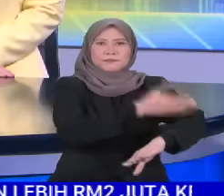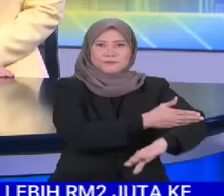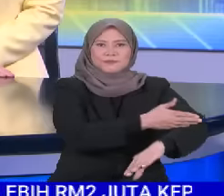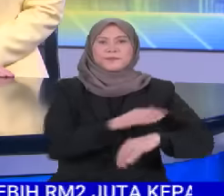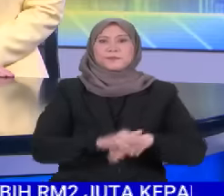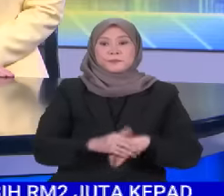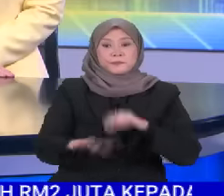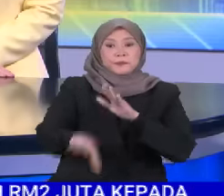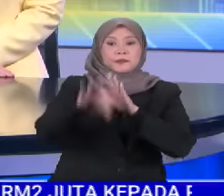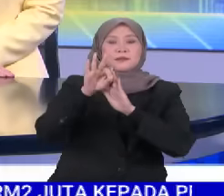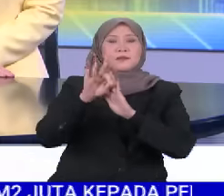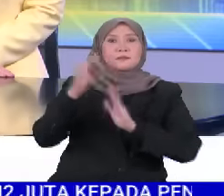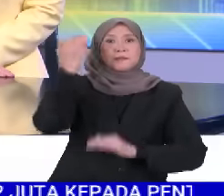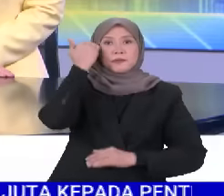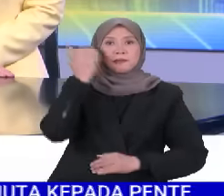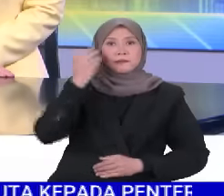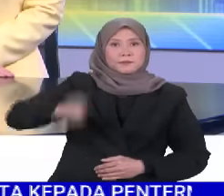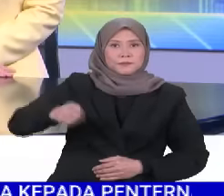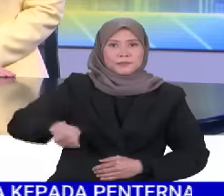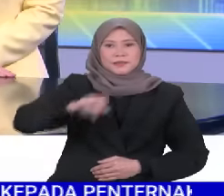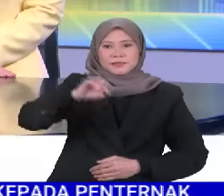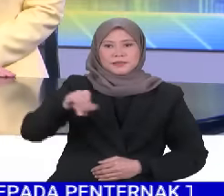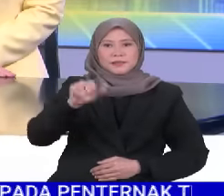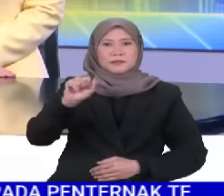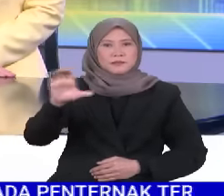pelantikan kehakiman JNE